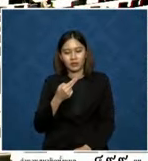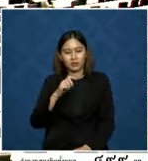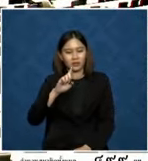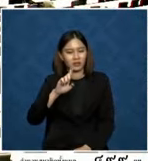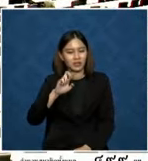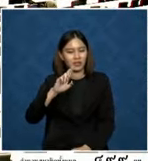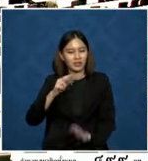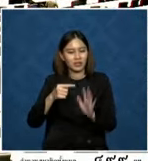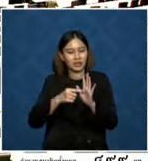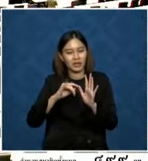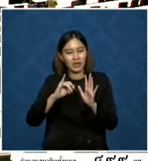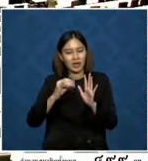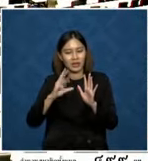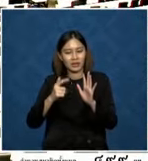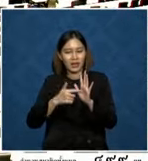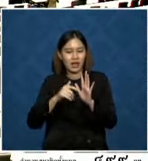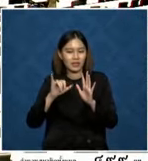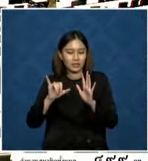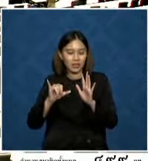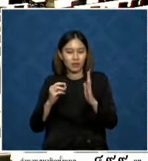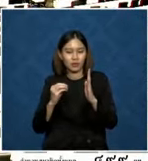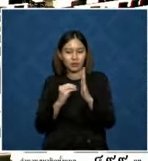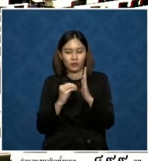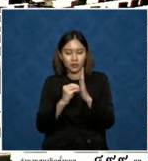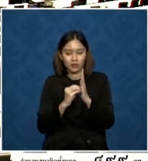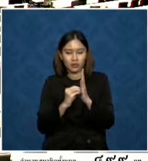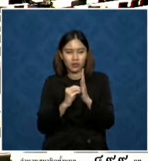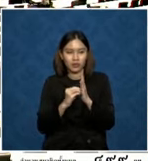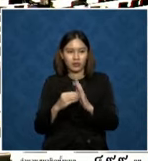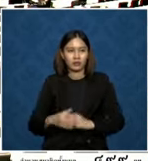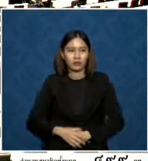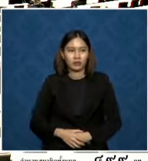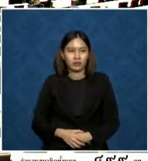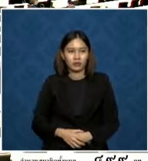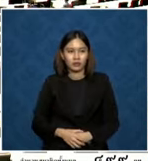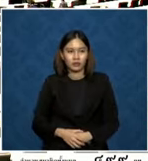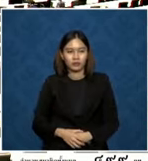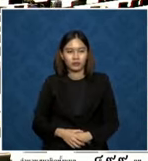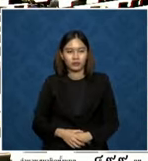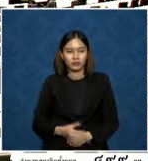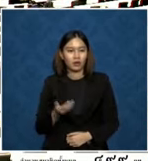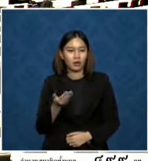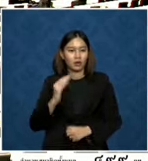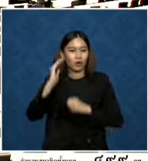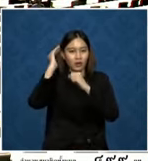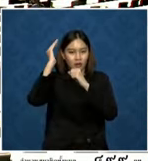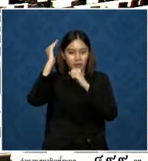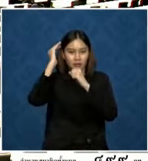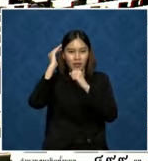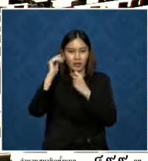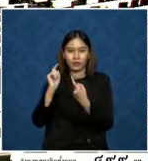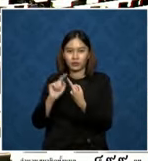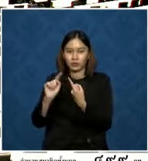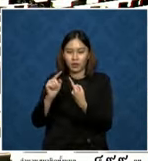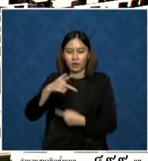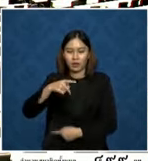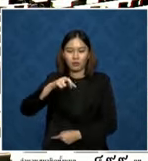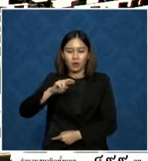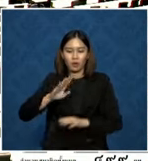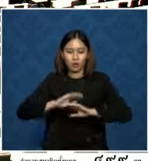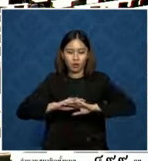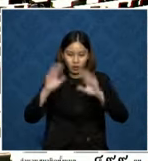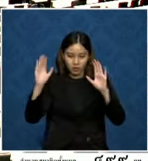สมาชิกสภาผู้แทนราษฎรกรุงเทพมหานครเขตหนองจอกมีนบุรีและกระบังขออนุญาตอภิปรายพระราชบัญญัติยก